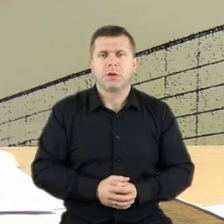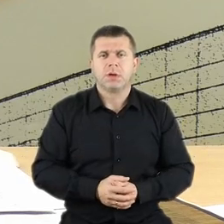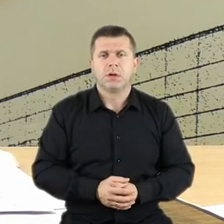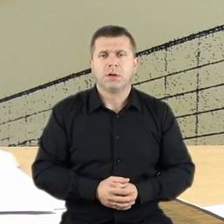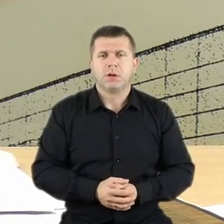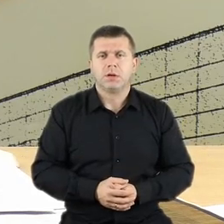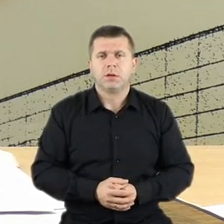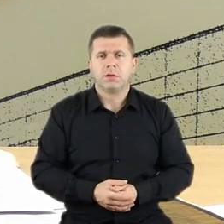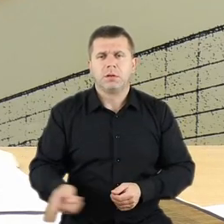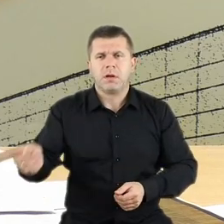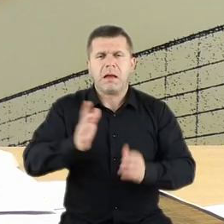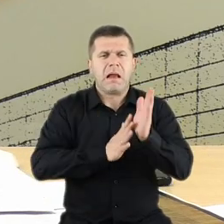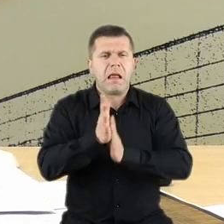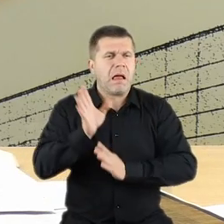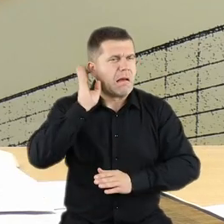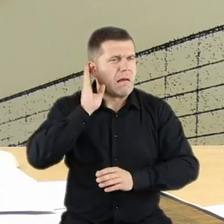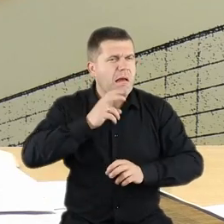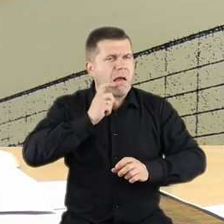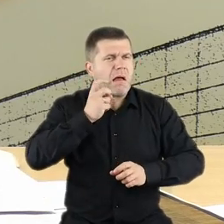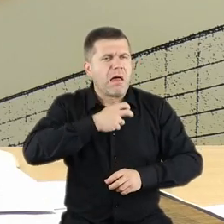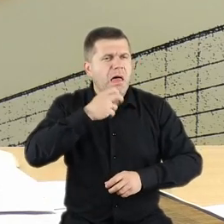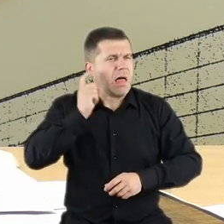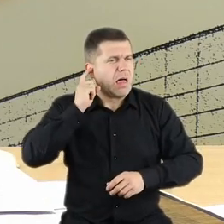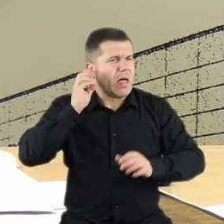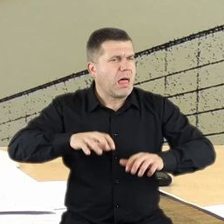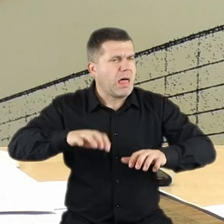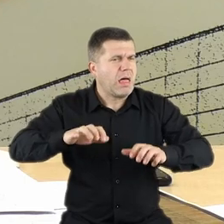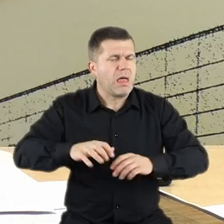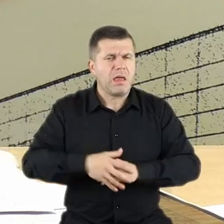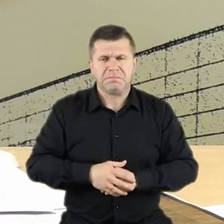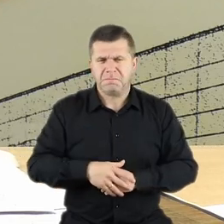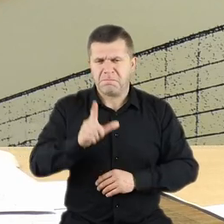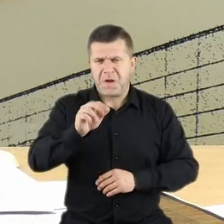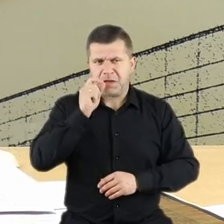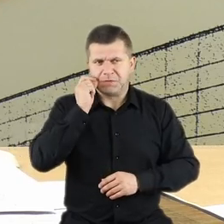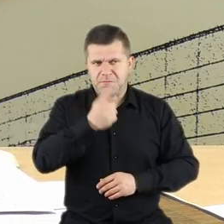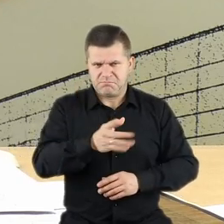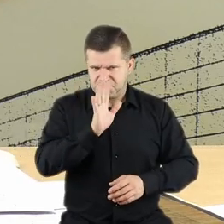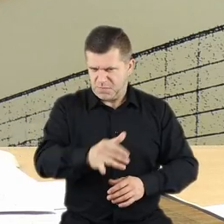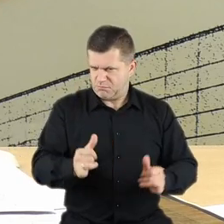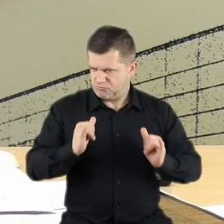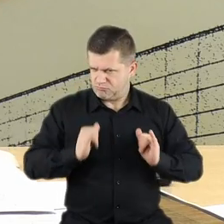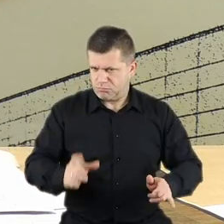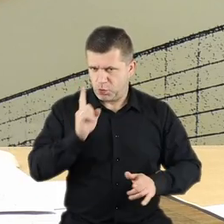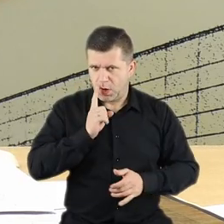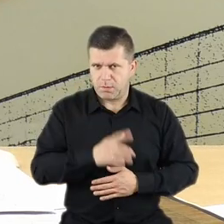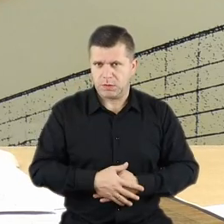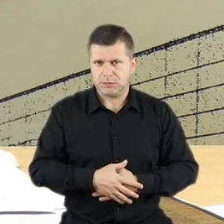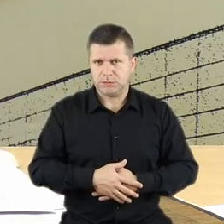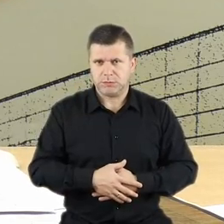News się diabelski Chichot pradziadek choćbym z niego chłodno swą